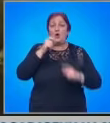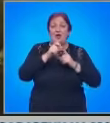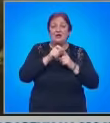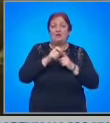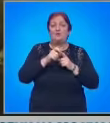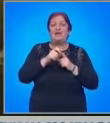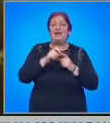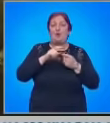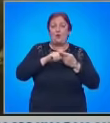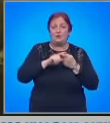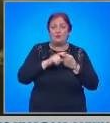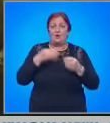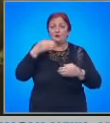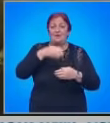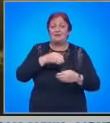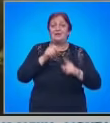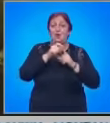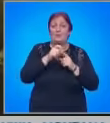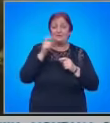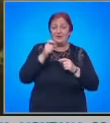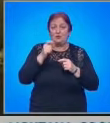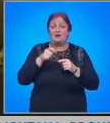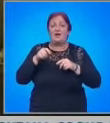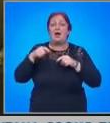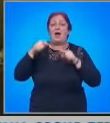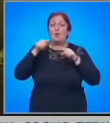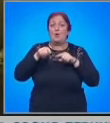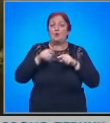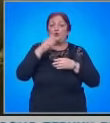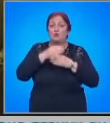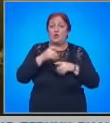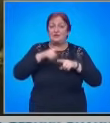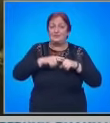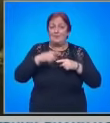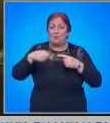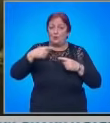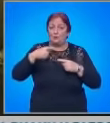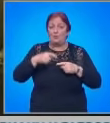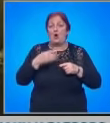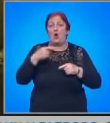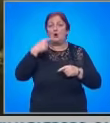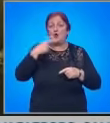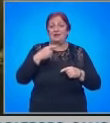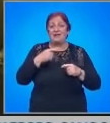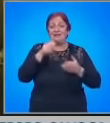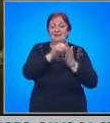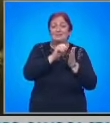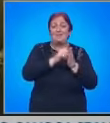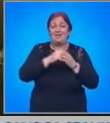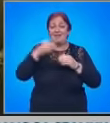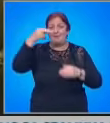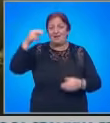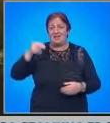от шефа на НАП Румен Спецов. В прокуратурата пък има досъдебно производство, което е по доклад на Сметната палата от одит